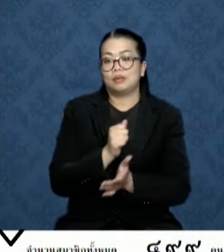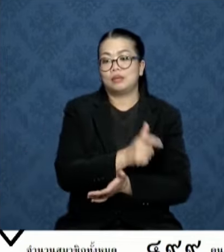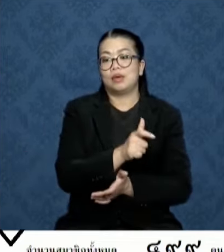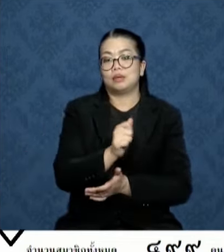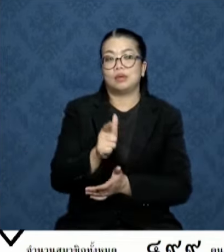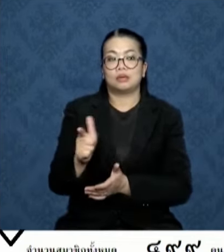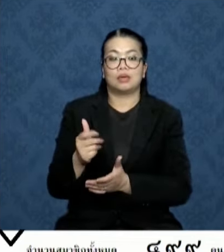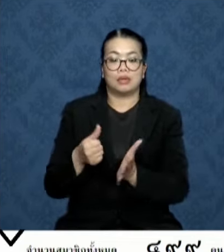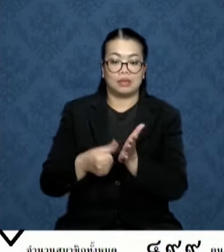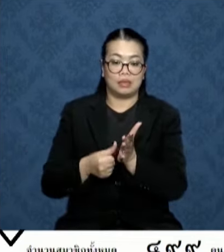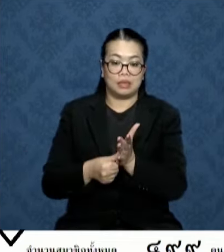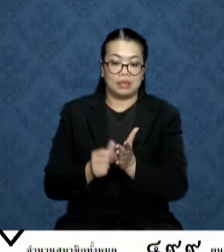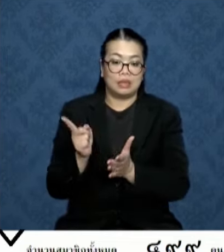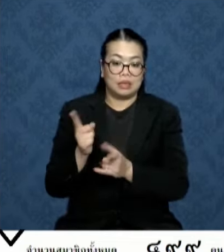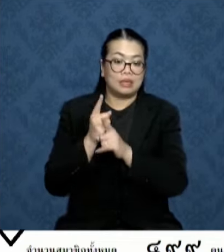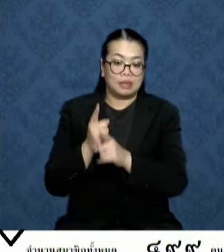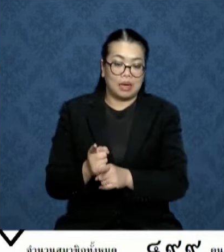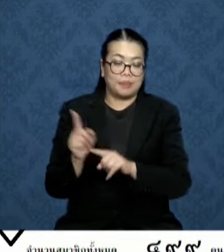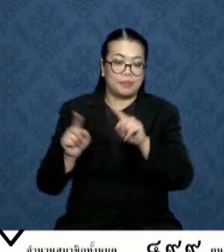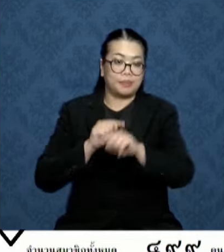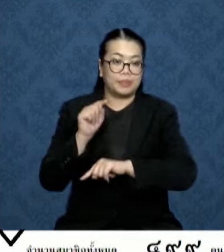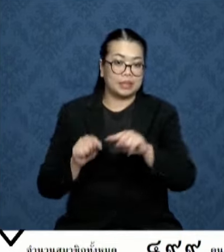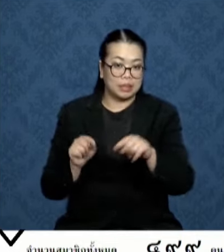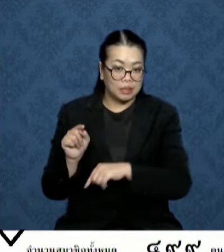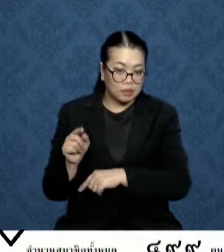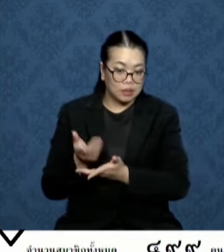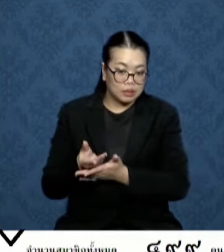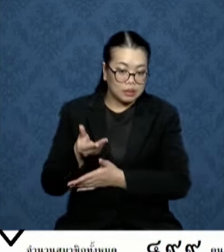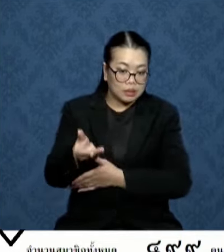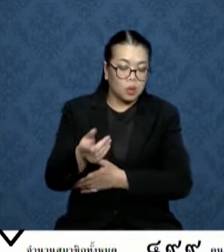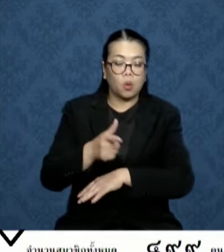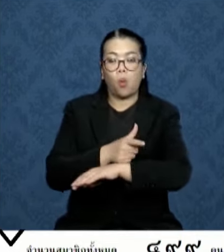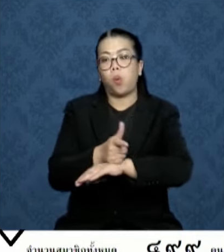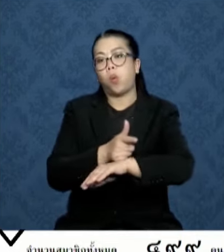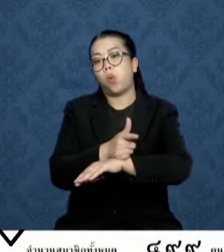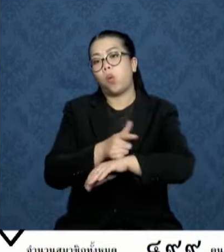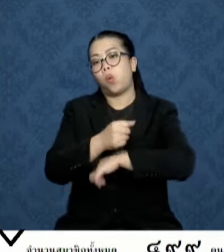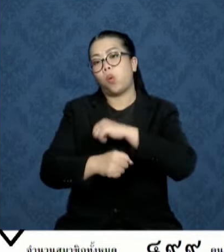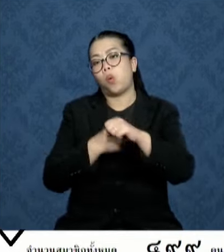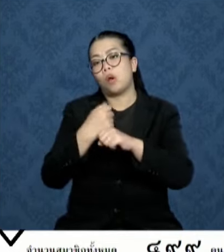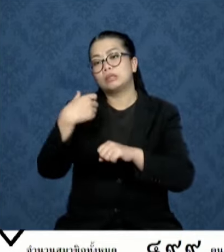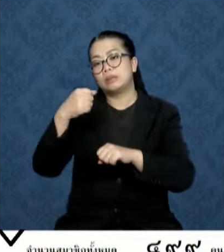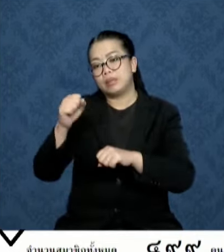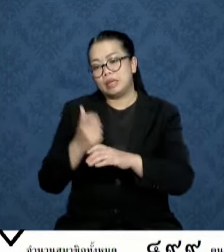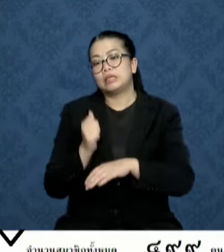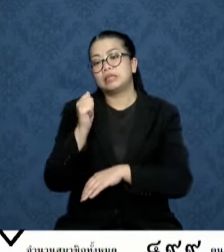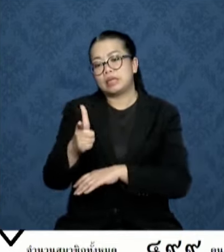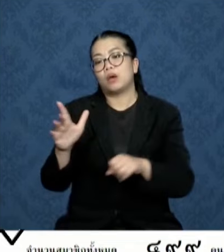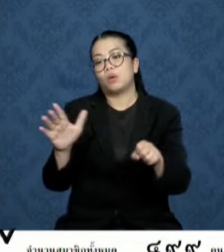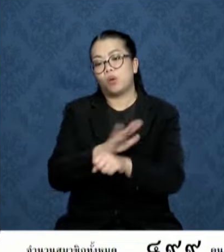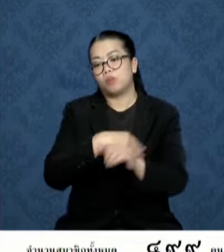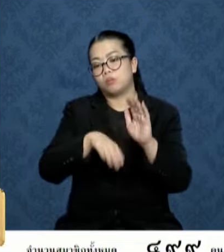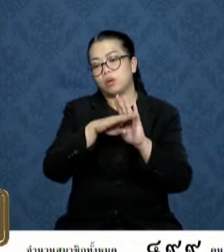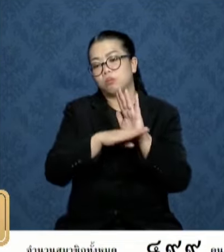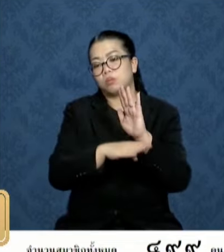อัตราเทานี้นะครับคงตใช้เวลามากกา 10 ปีครั10 ปี 12 ป 7 ปีตามรำ